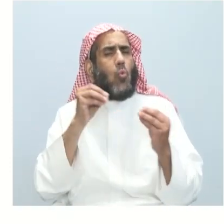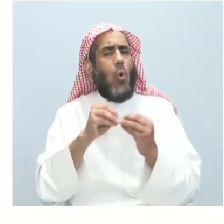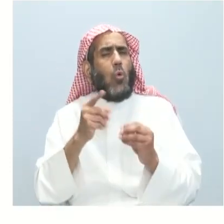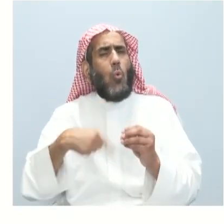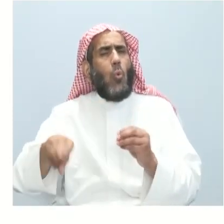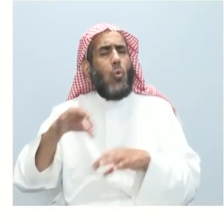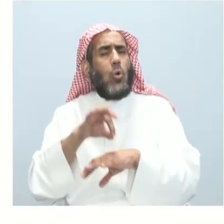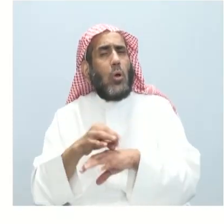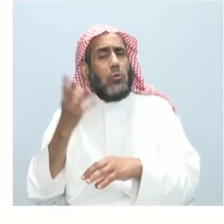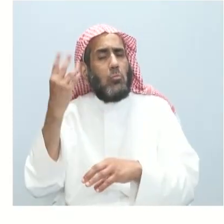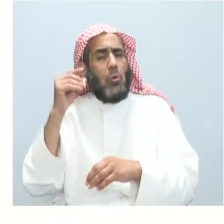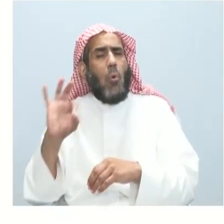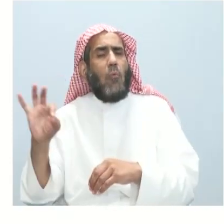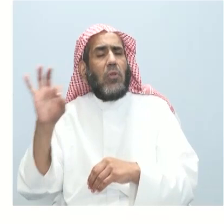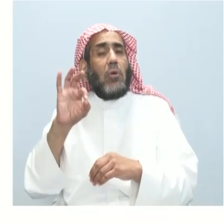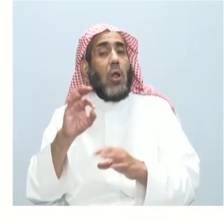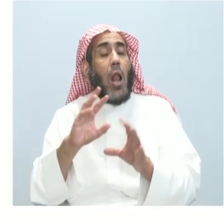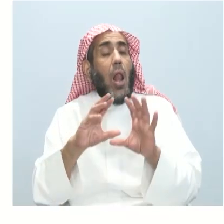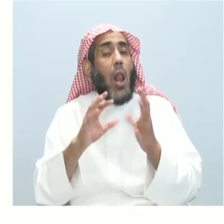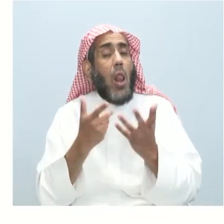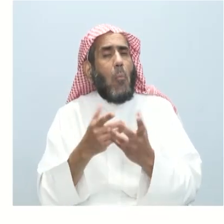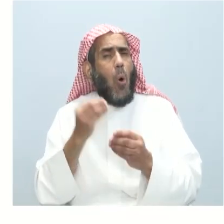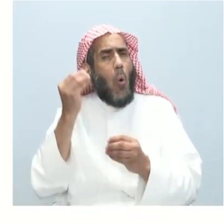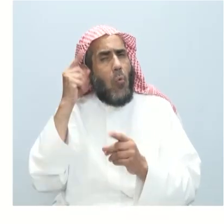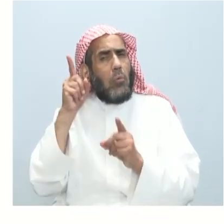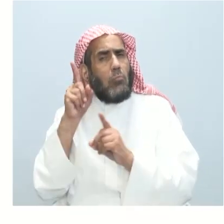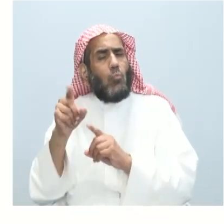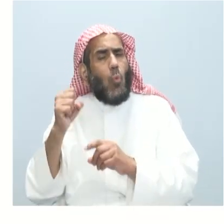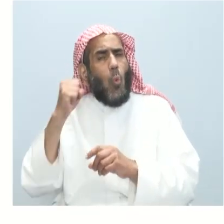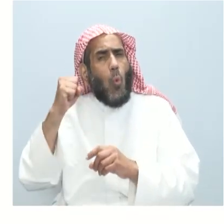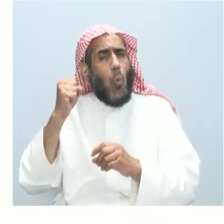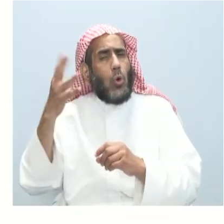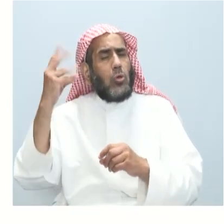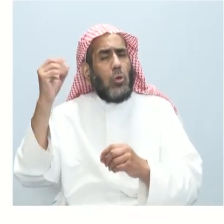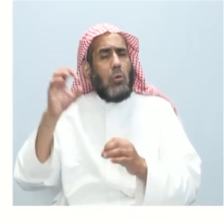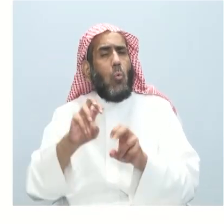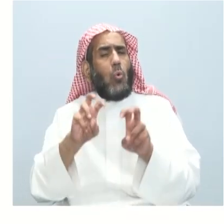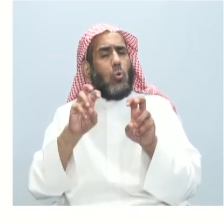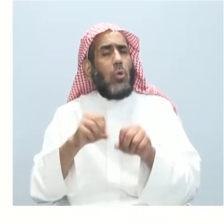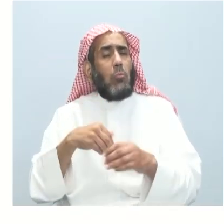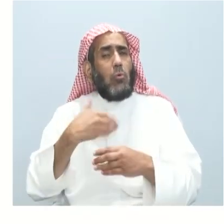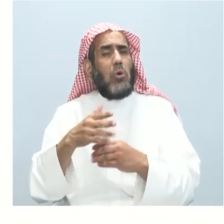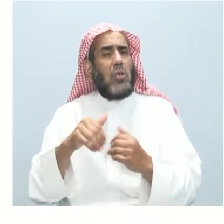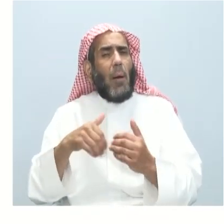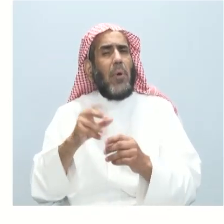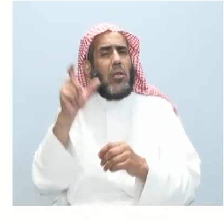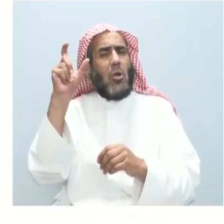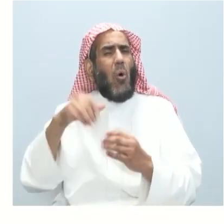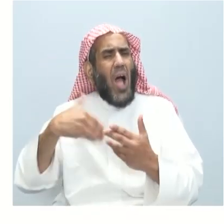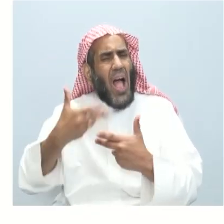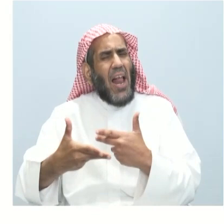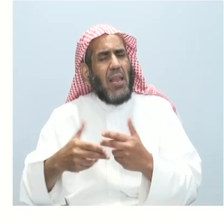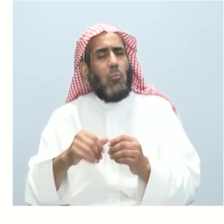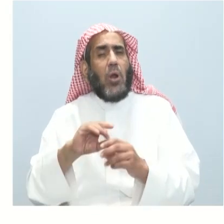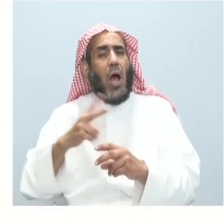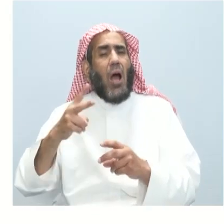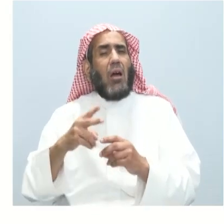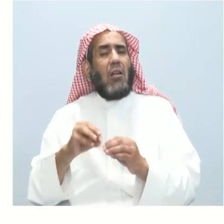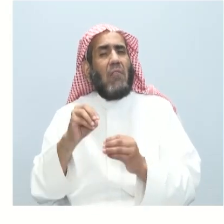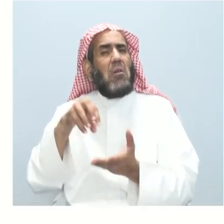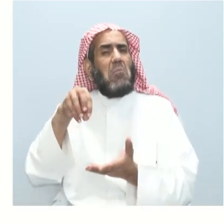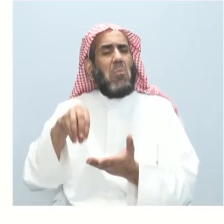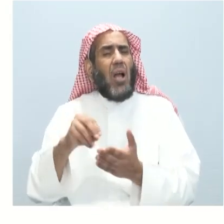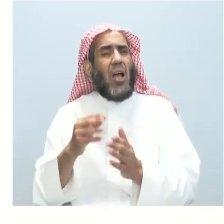بعلمه وفتاويه لما عرفوا منه من قوه العلم وثبت ثم جاء بعده عالم اخر في